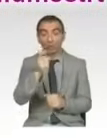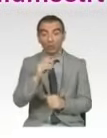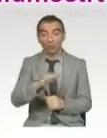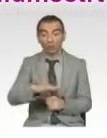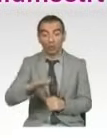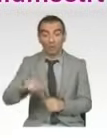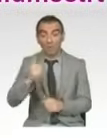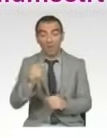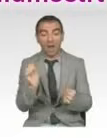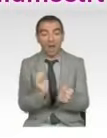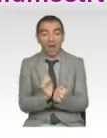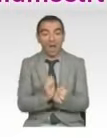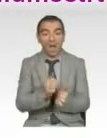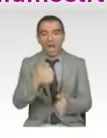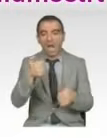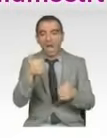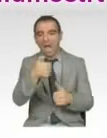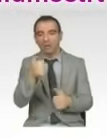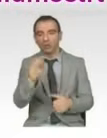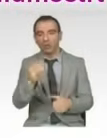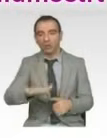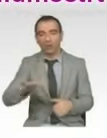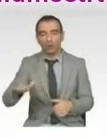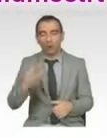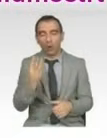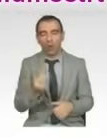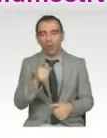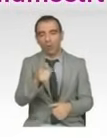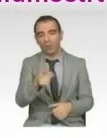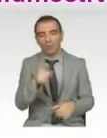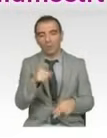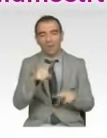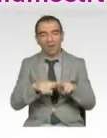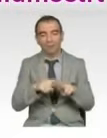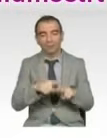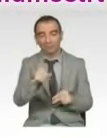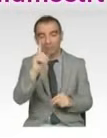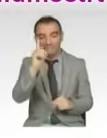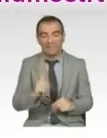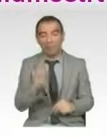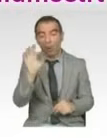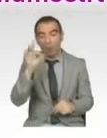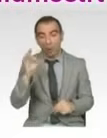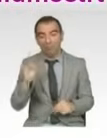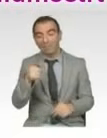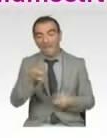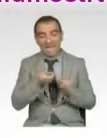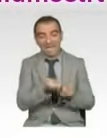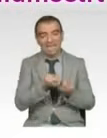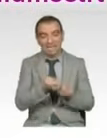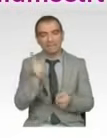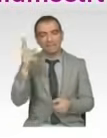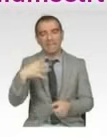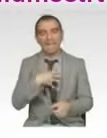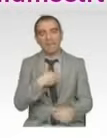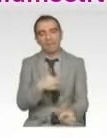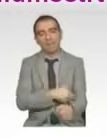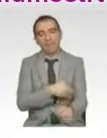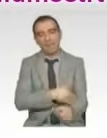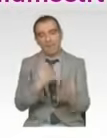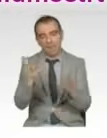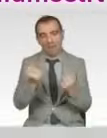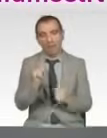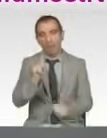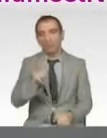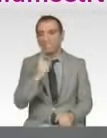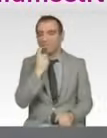çocuklu bir ailenin 6. çocuğu olan Abdülkerim Kasongo, ilk ve ortaokul eğitimini ülkesinde tamamladı.